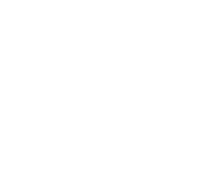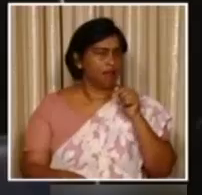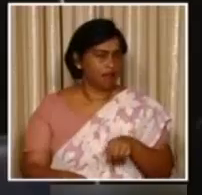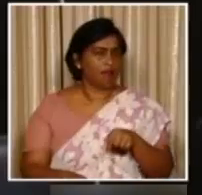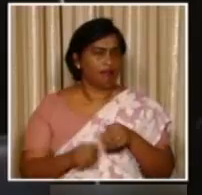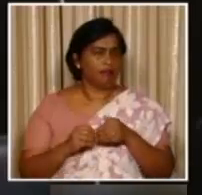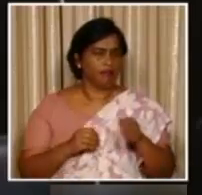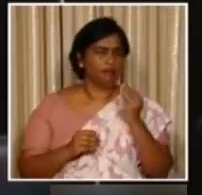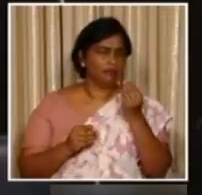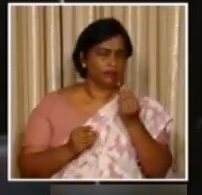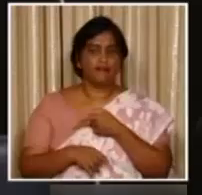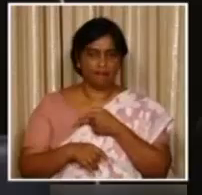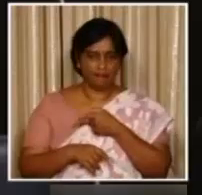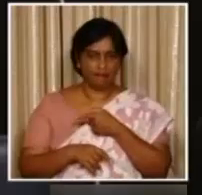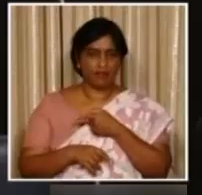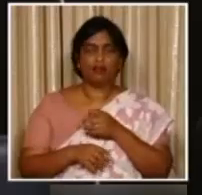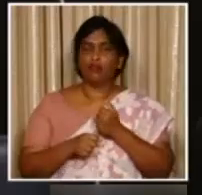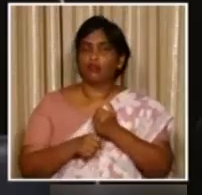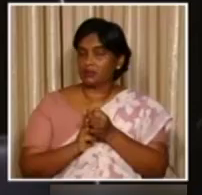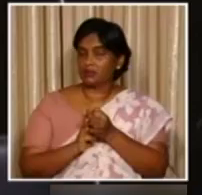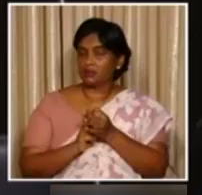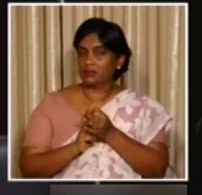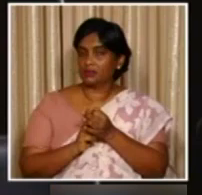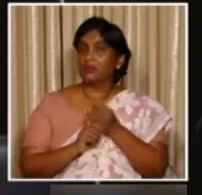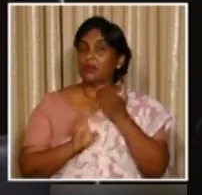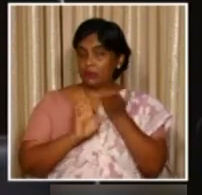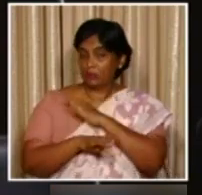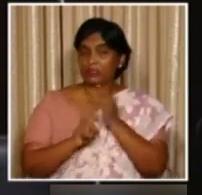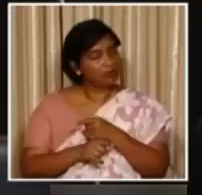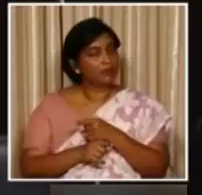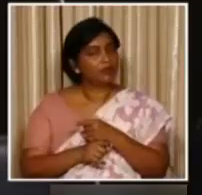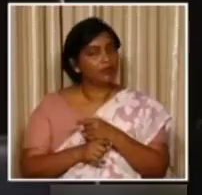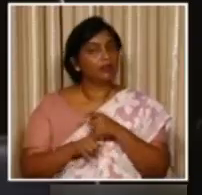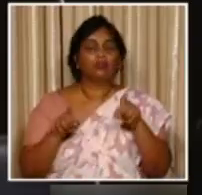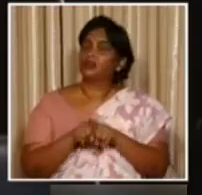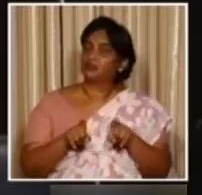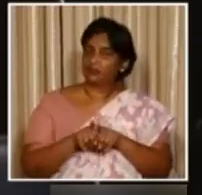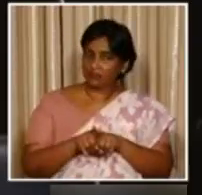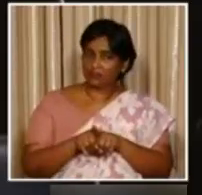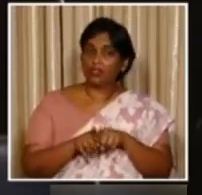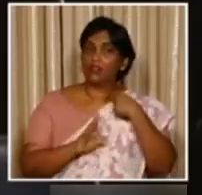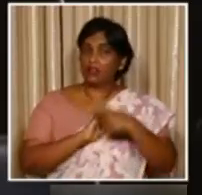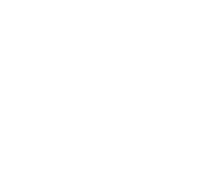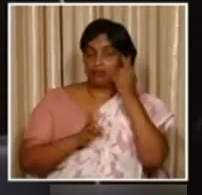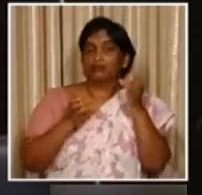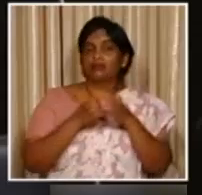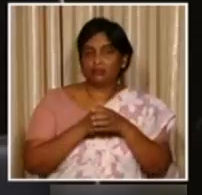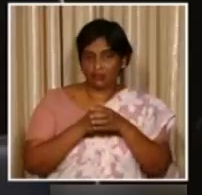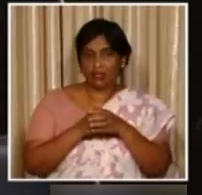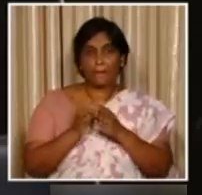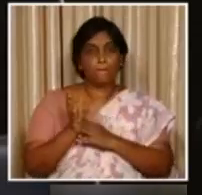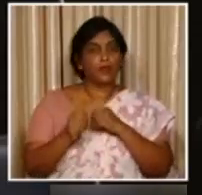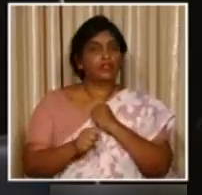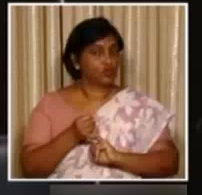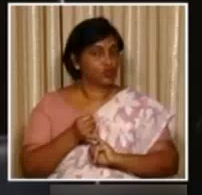Adavenakota, Yam Yam Saki Elieta Vilati. Kotabe Rajapaksa, E. Hitapu Janadipatuma, Eva Game, May Rate Buddhianshe, Major